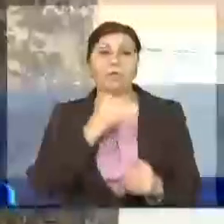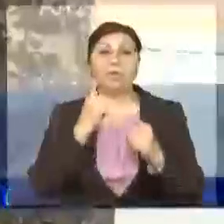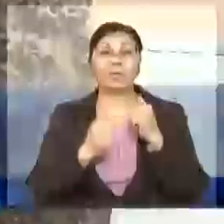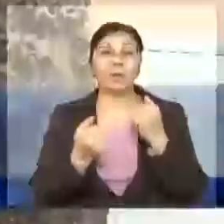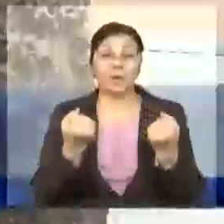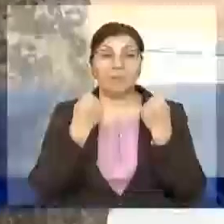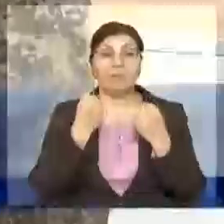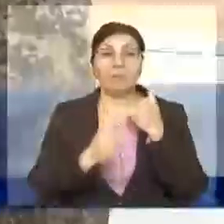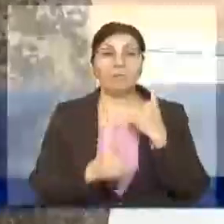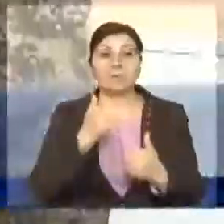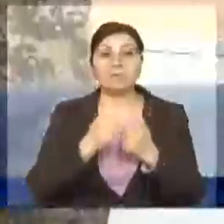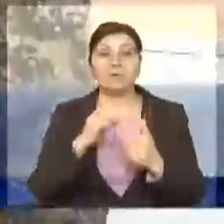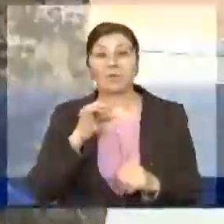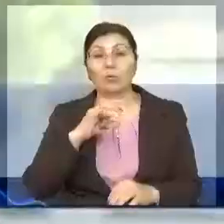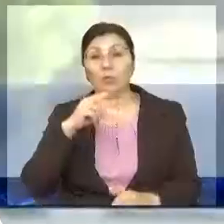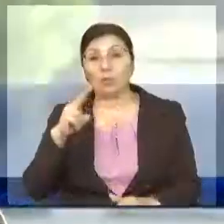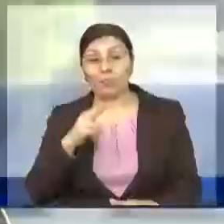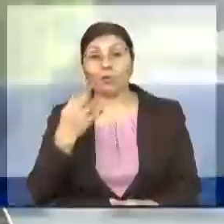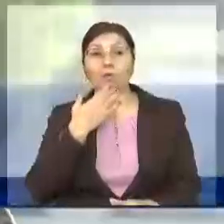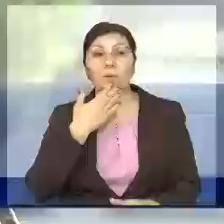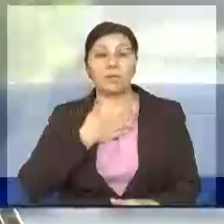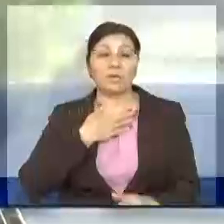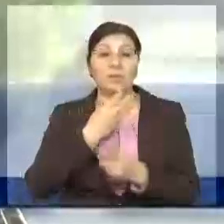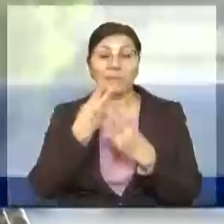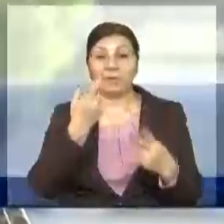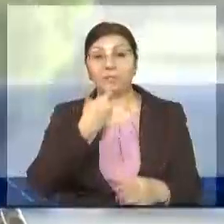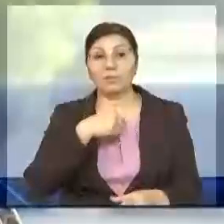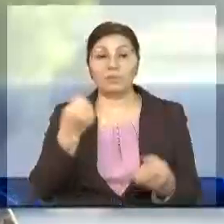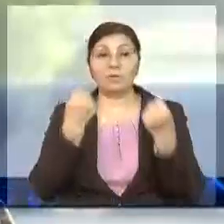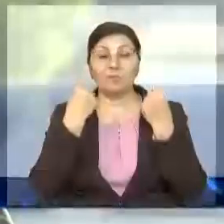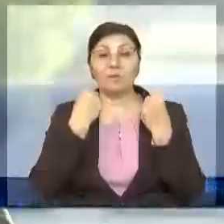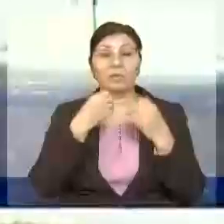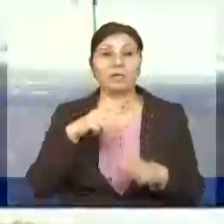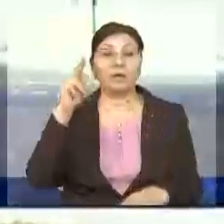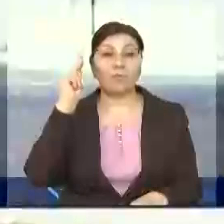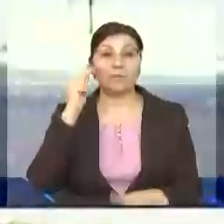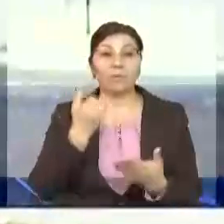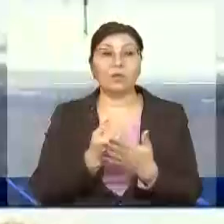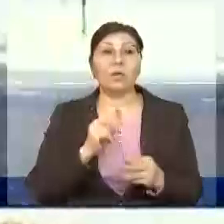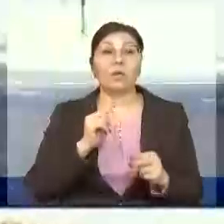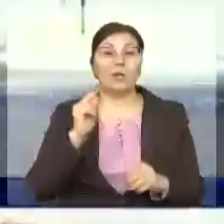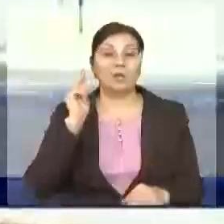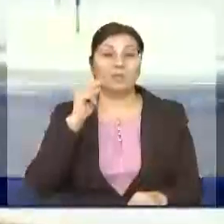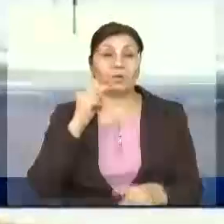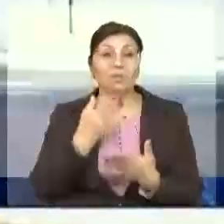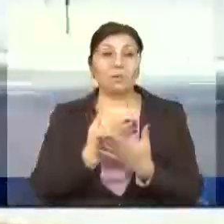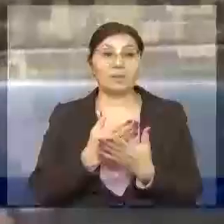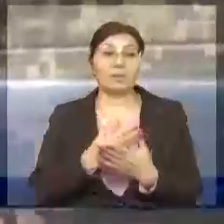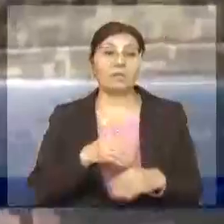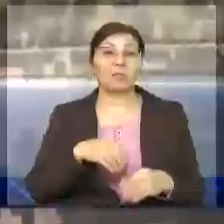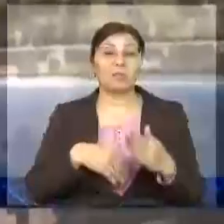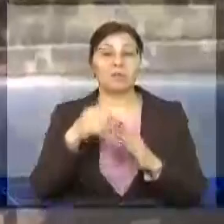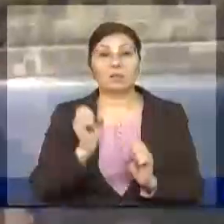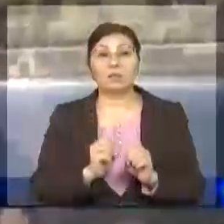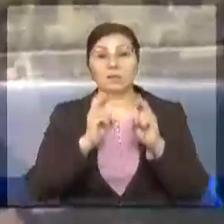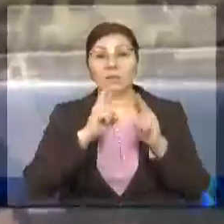по национальности курд. Активно проявляет себя как в спорте, так и в учебе. В данный момент он учится в резидентуре по специальности